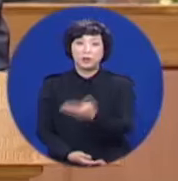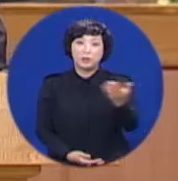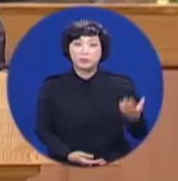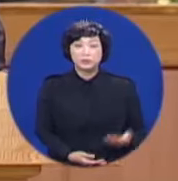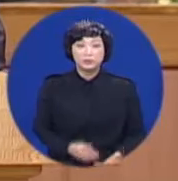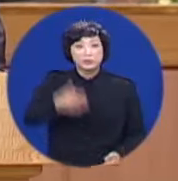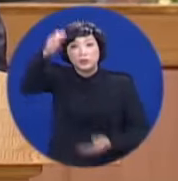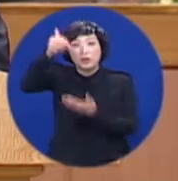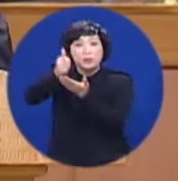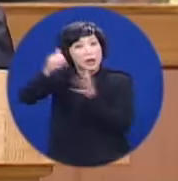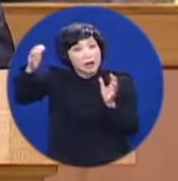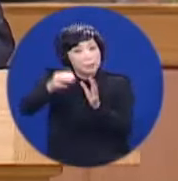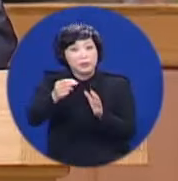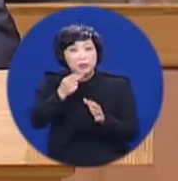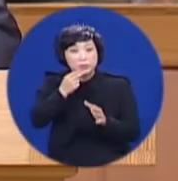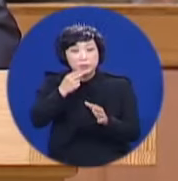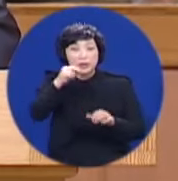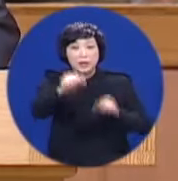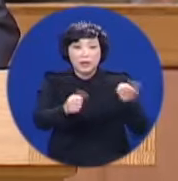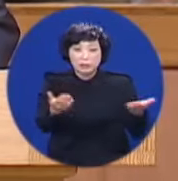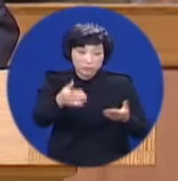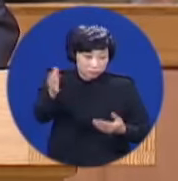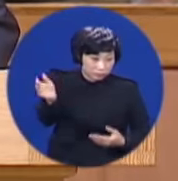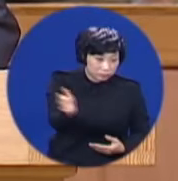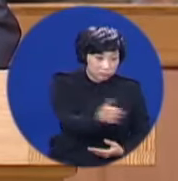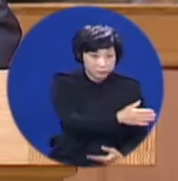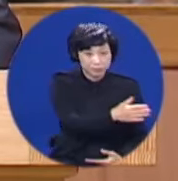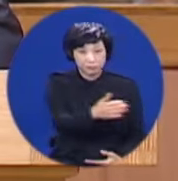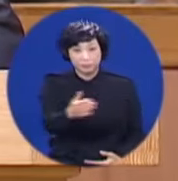성령 없이 행하신 일이 없으시다.